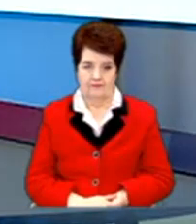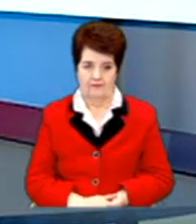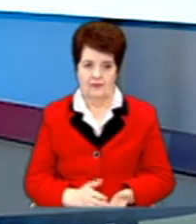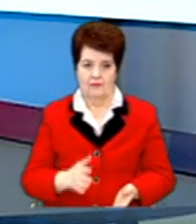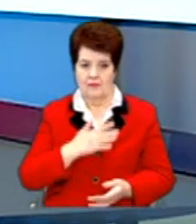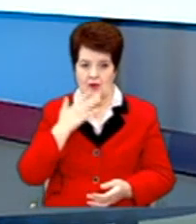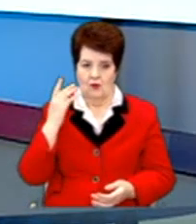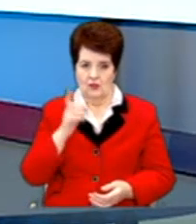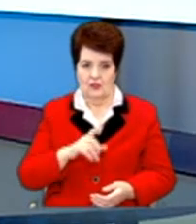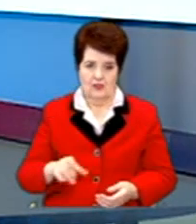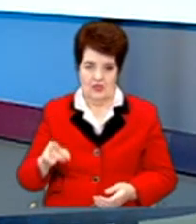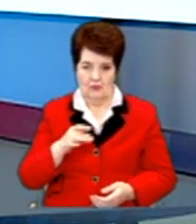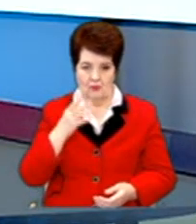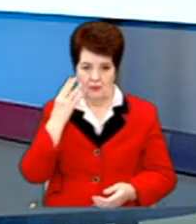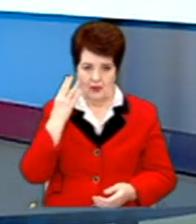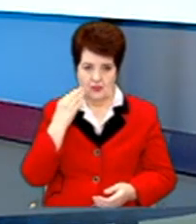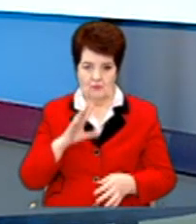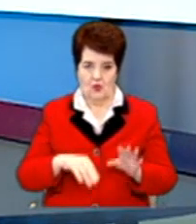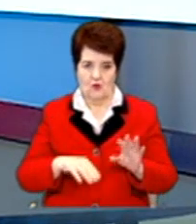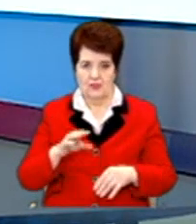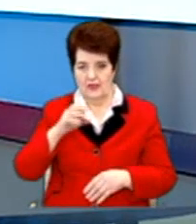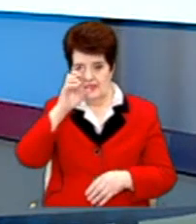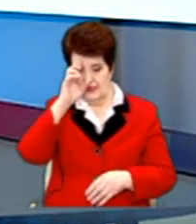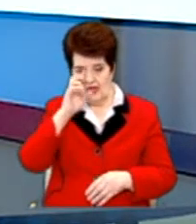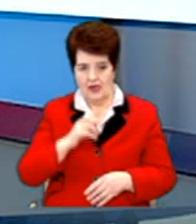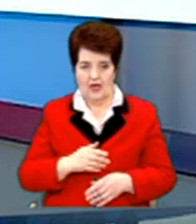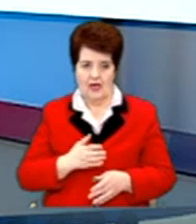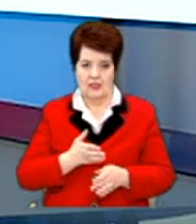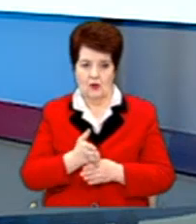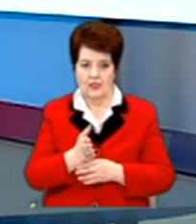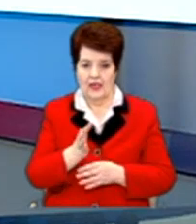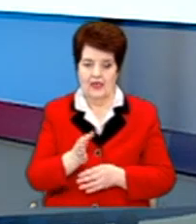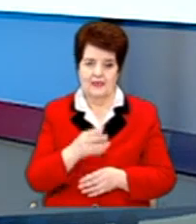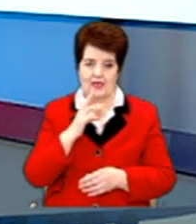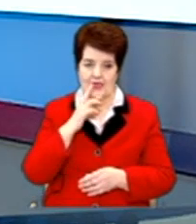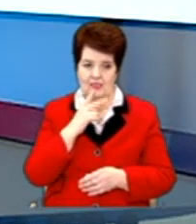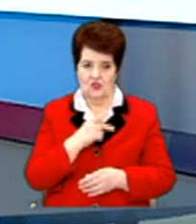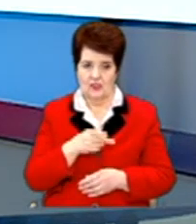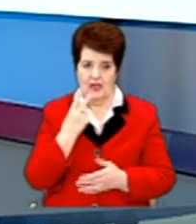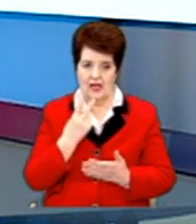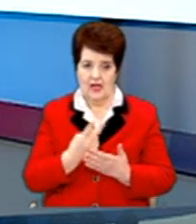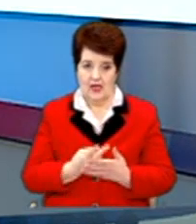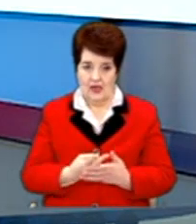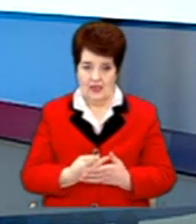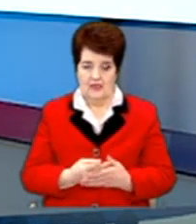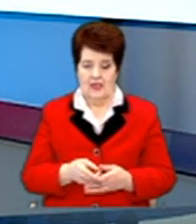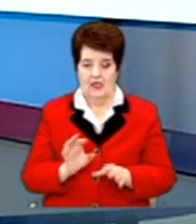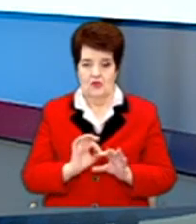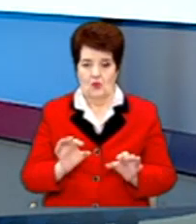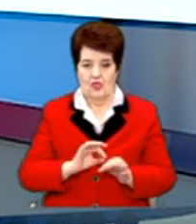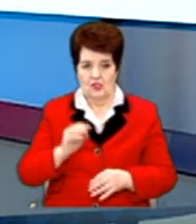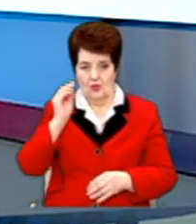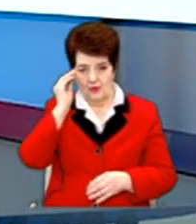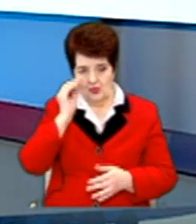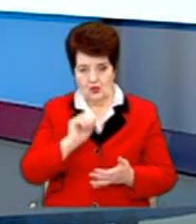Tot mai mulți cetățeni ai Republicii Moldova consideră că țara merge într-o direcție greșită. Cel puțin asta arată cel mai recent sondaj de opinie